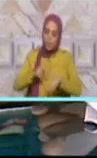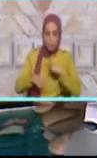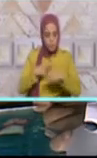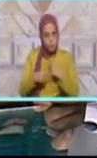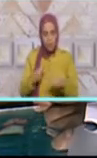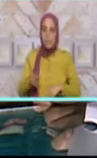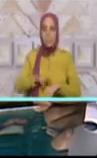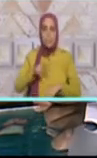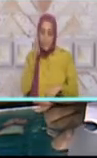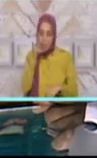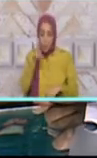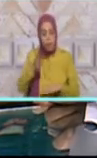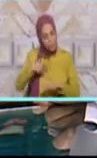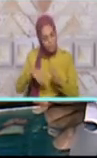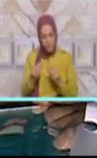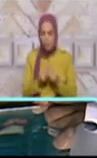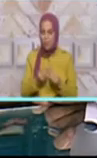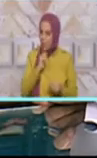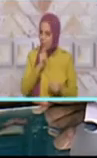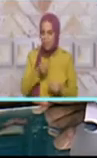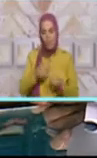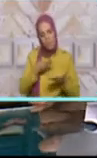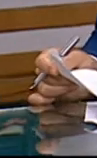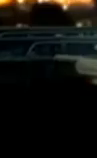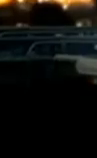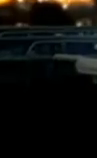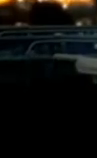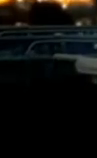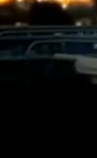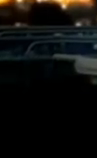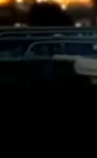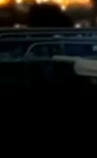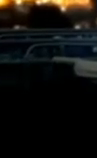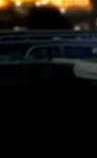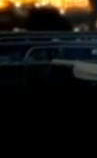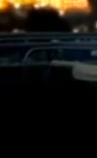ونرجع، لسه عندنا اخبار قبل ما نسيب حضراتكم بالفقره الحواريه.